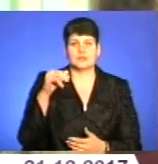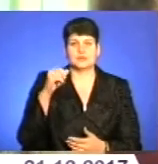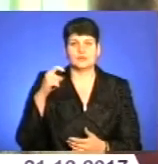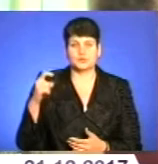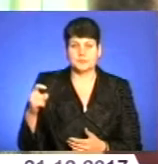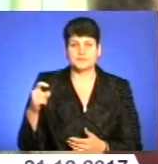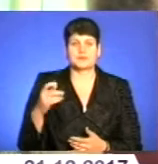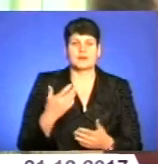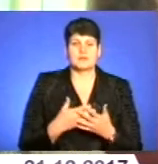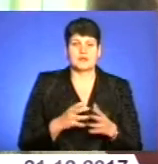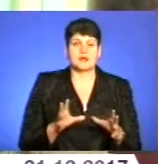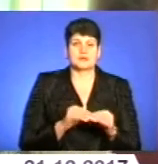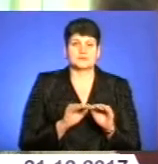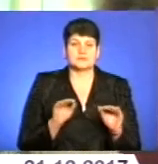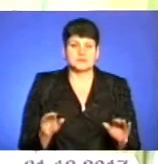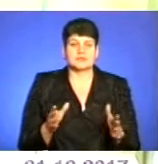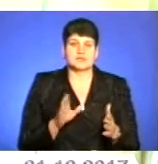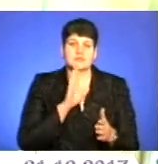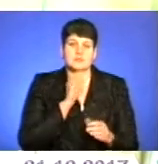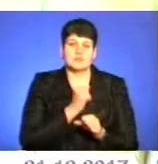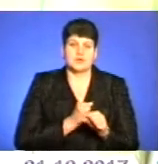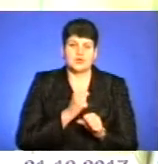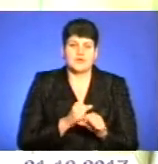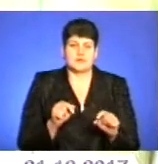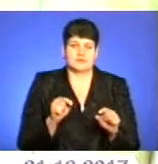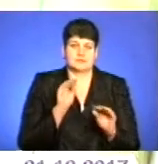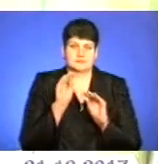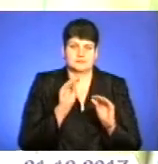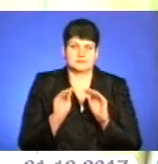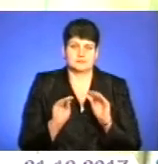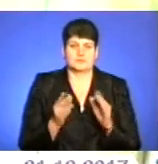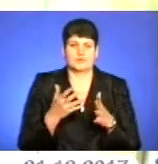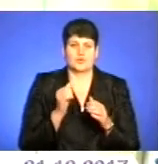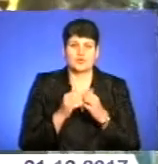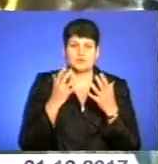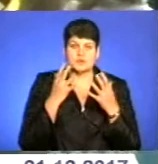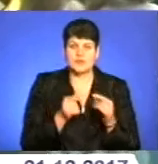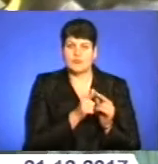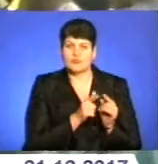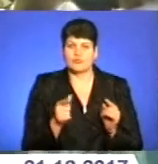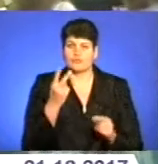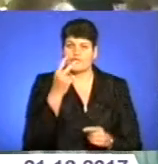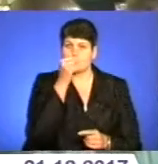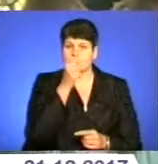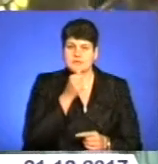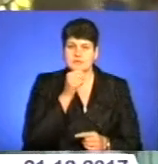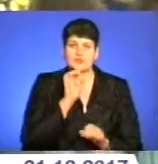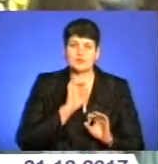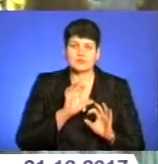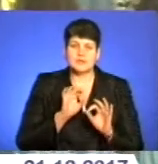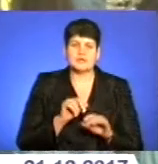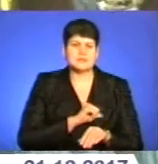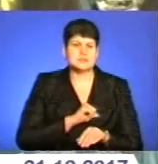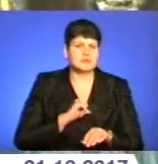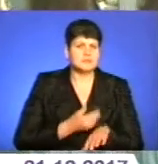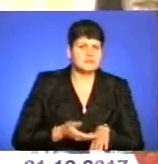дух». Разом із дітьми зі свого гуртка дівчинка працювала над створенням різдвяної прикраси майже щодня впродовж 2 місяців. Розповідає, найважчим